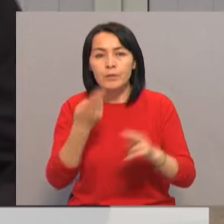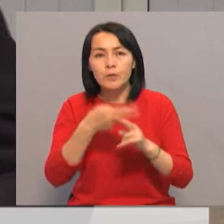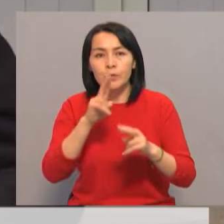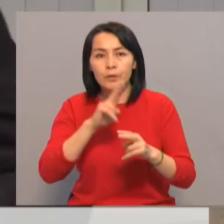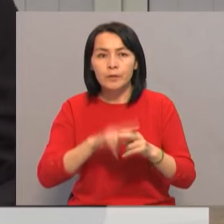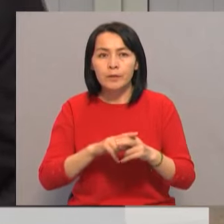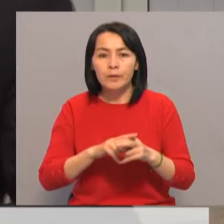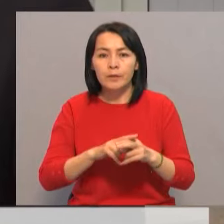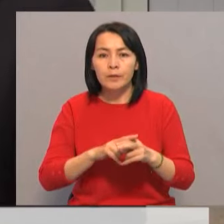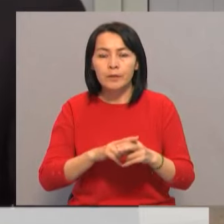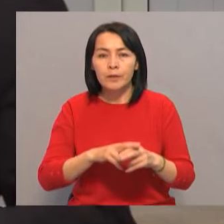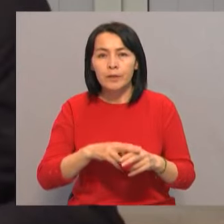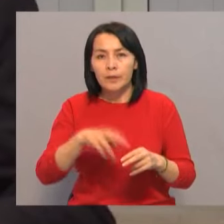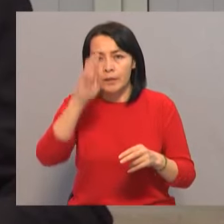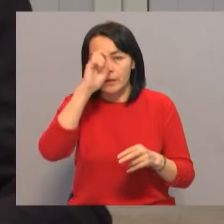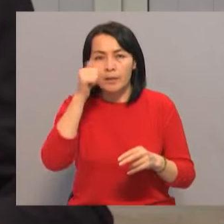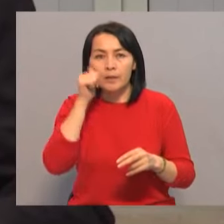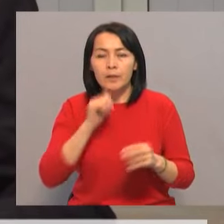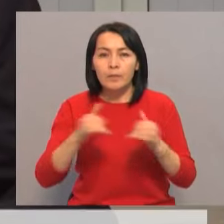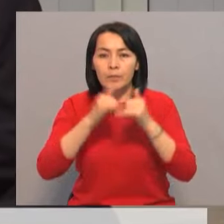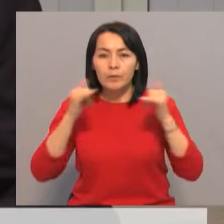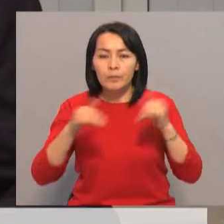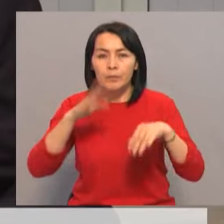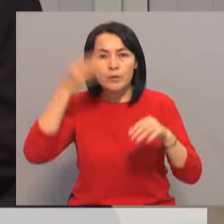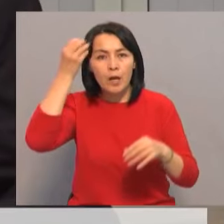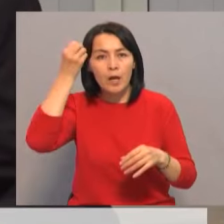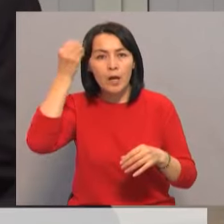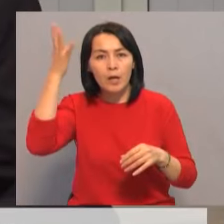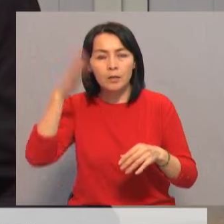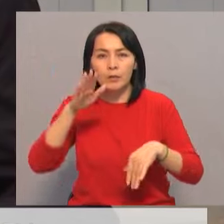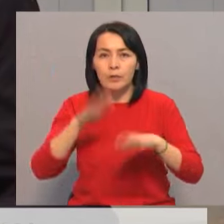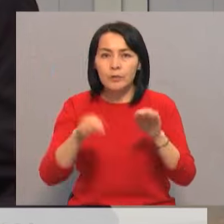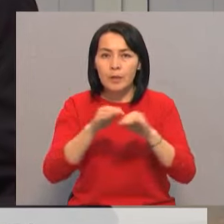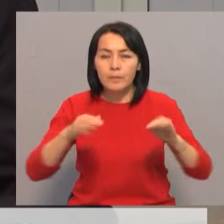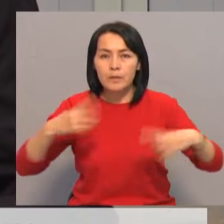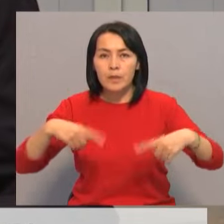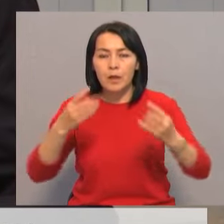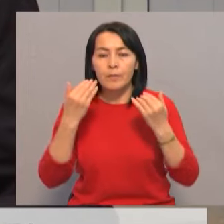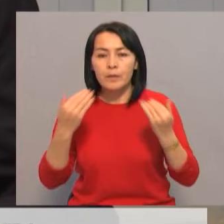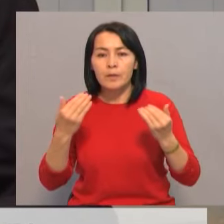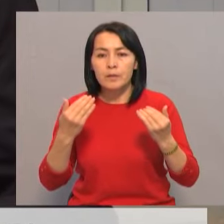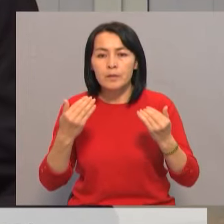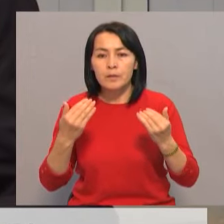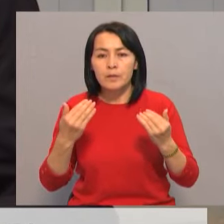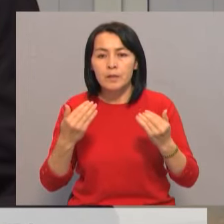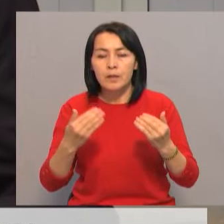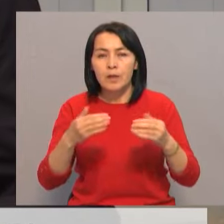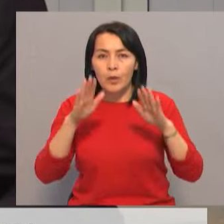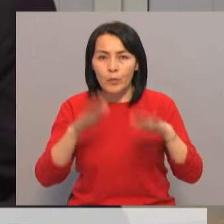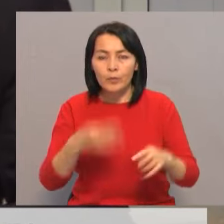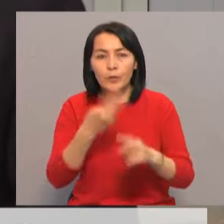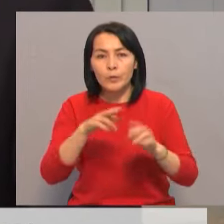Сондықтан ел ертеңінің жарқын болуына сауатты да салауатты ұрпақ қалыптастыруда ұстаздарымыздың алатын